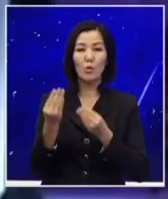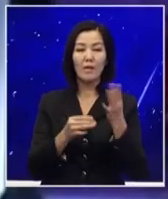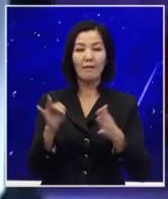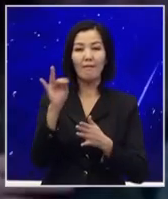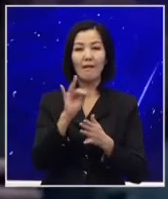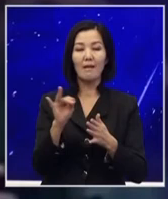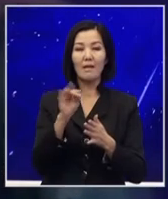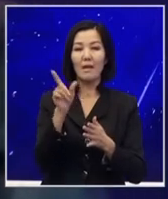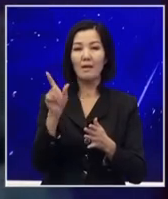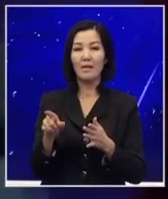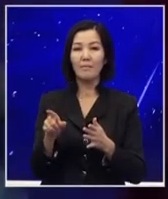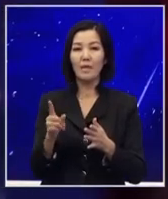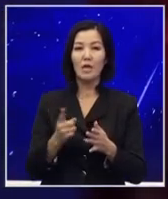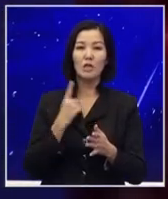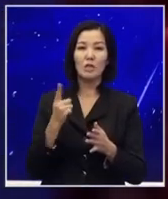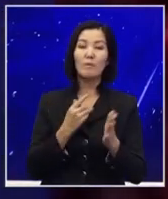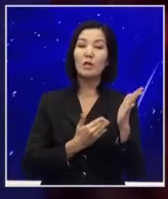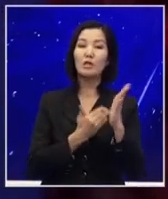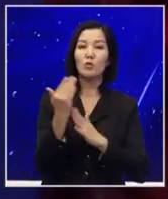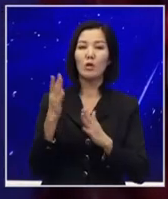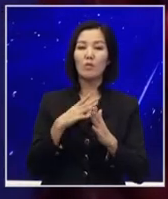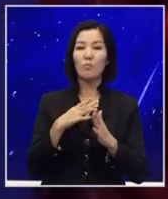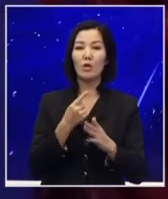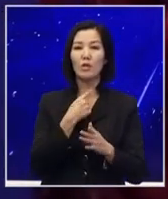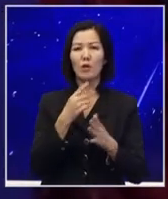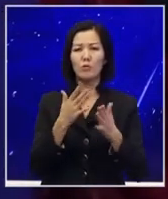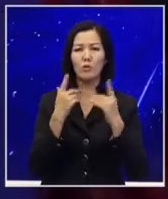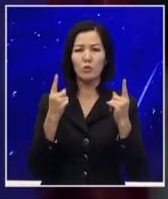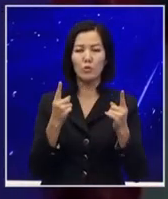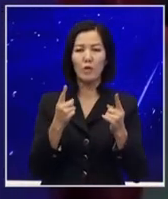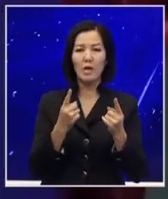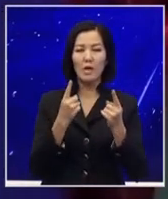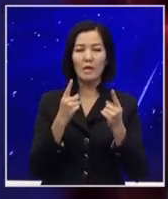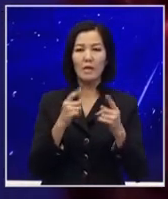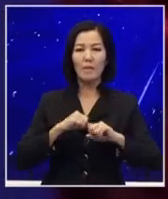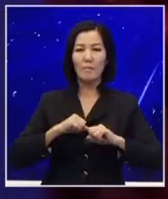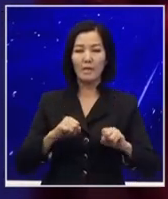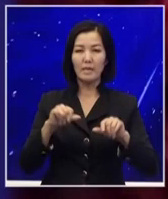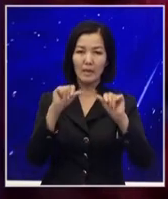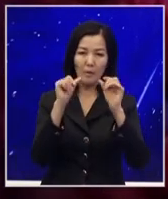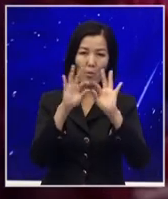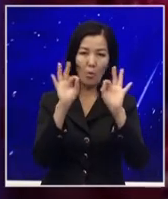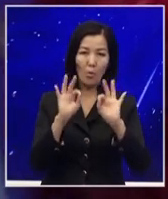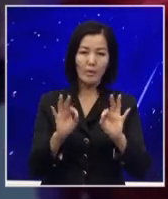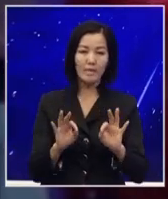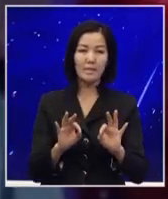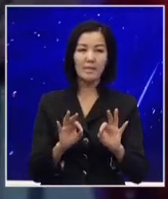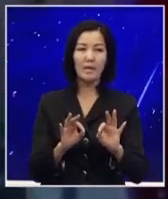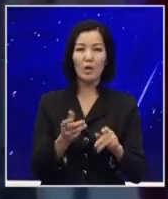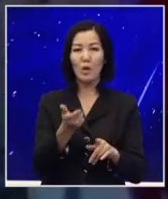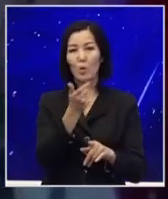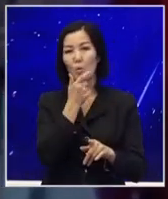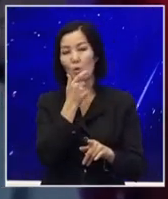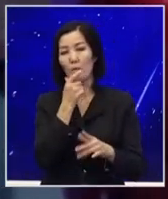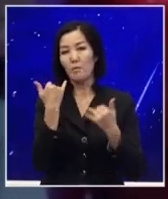тұлғаларды бейнелегенде шеберлігінде шек жоқ еді. Дауыс зор, алып тұлғасы батырлардың бейнесін сахналағанда көрерменді